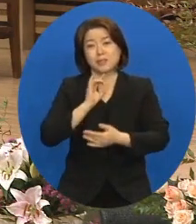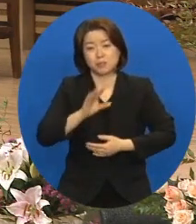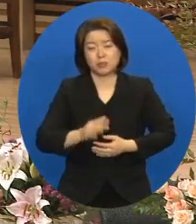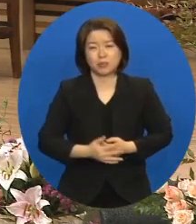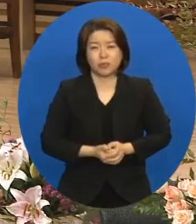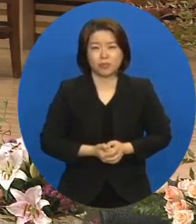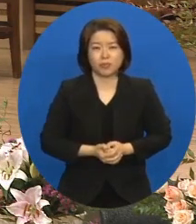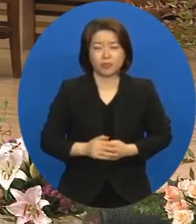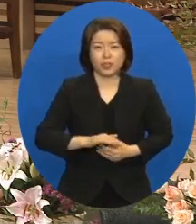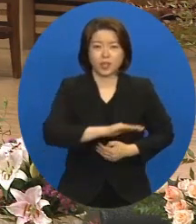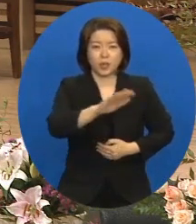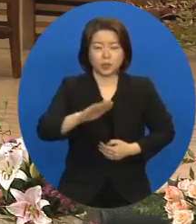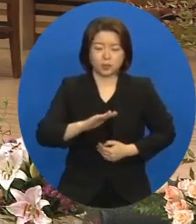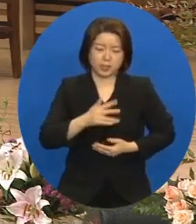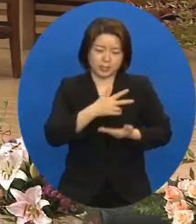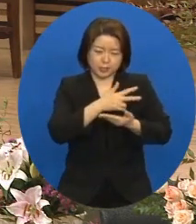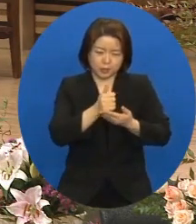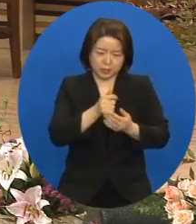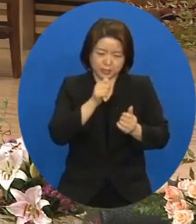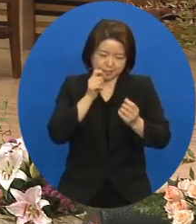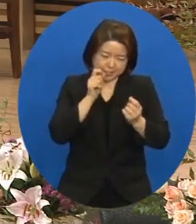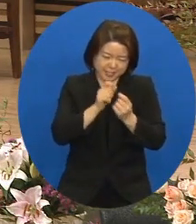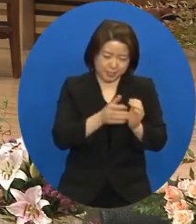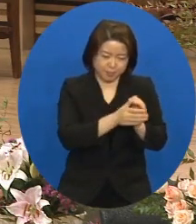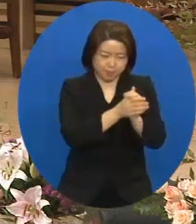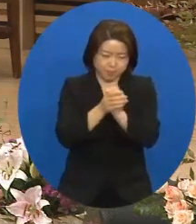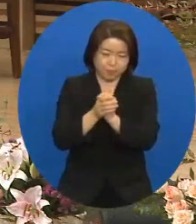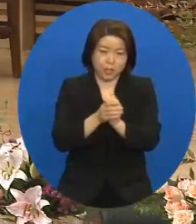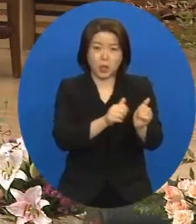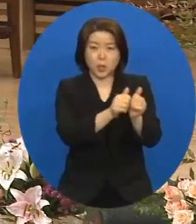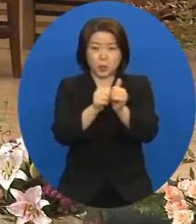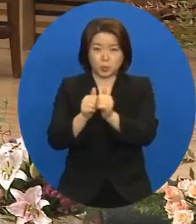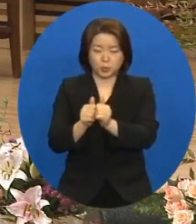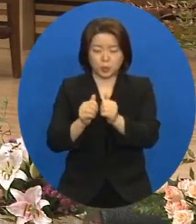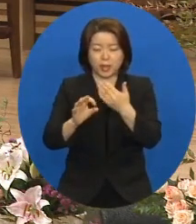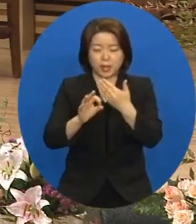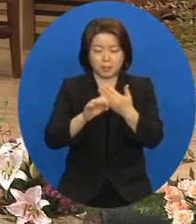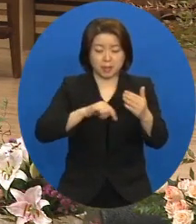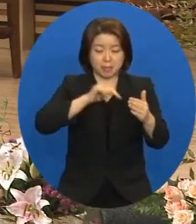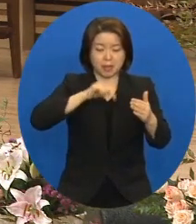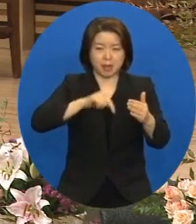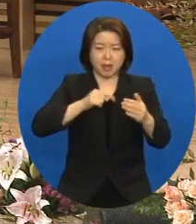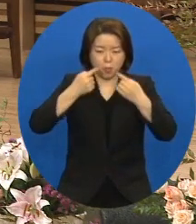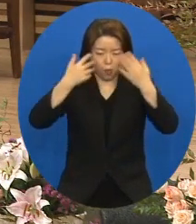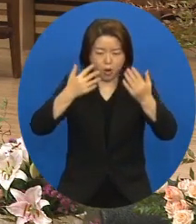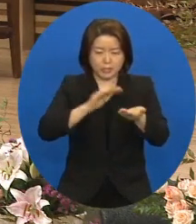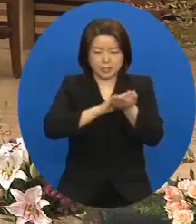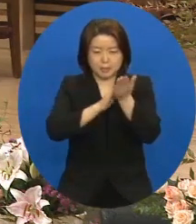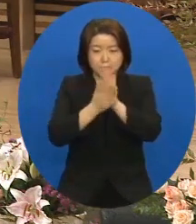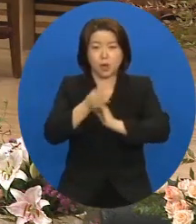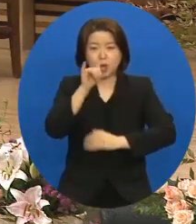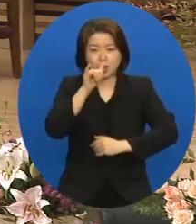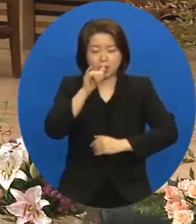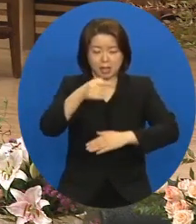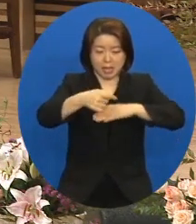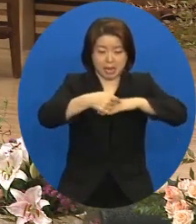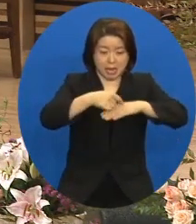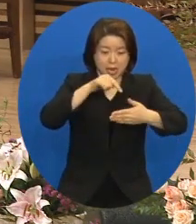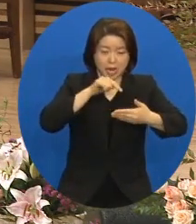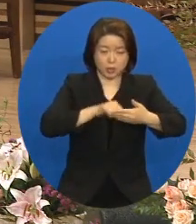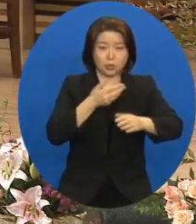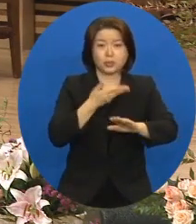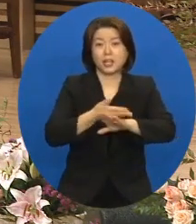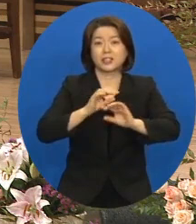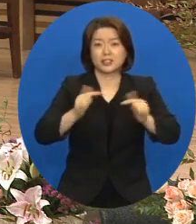우리가 주님과 친밀히 동행하면 우리 안에 뚜렷한 변화가 일어나는데, 겉과 속이 다르지 않은 사람,